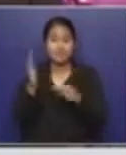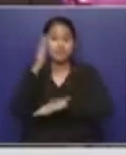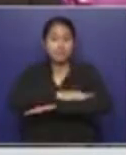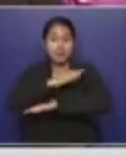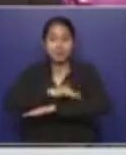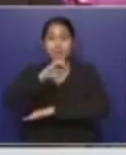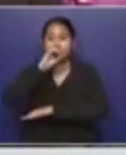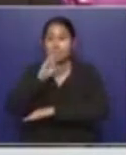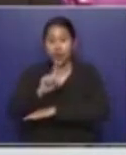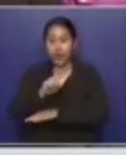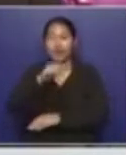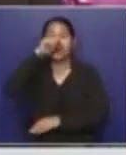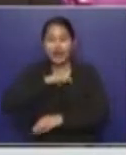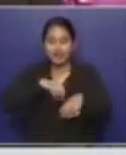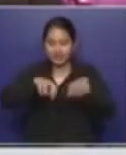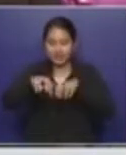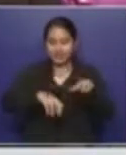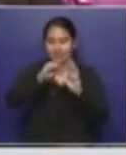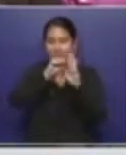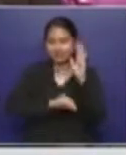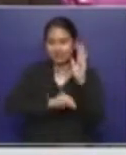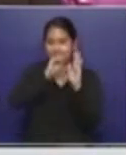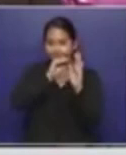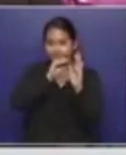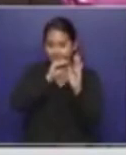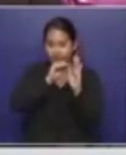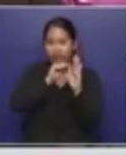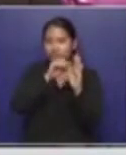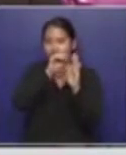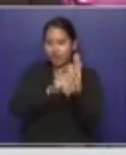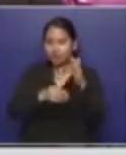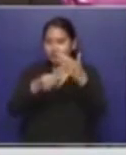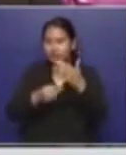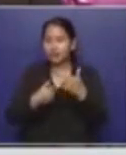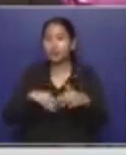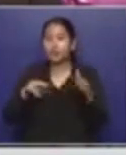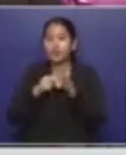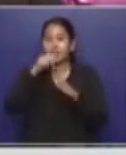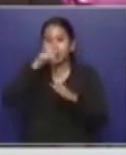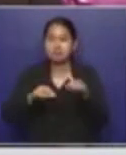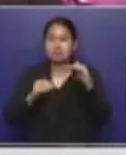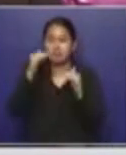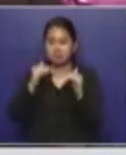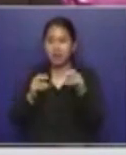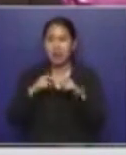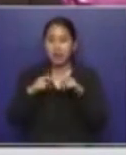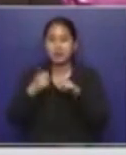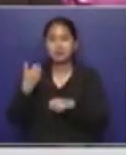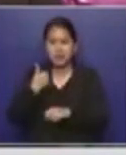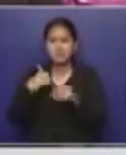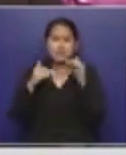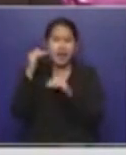ในท็อป20 20ประเทศที่มีความเหลื่อมล้ำเหลื่อมล้ำยังไงครับท่าน